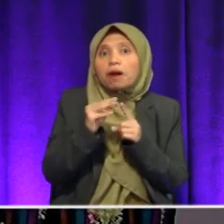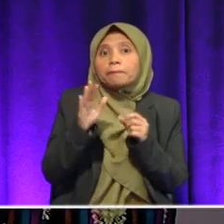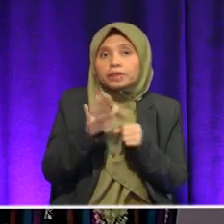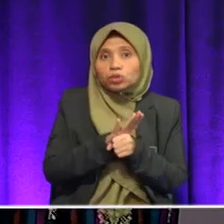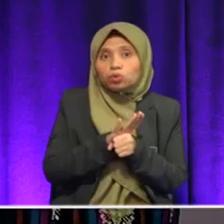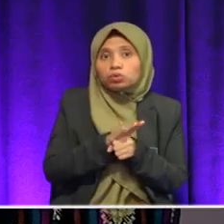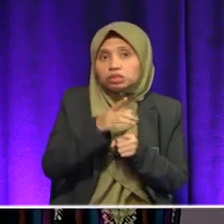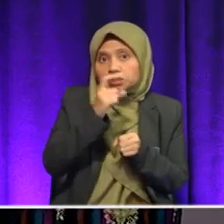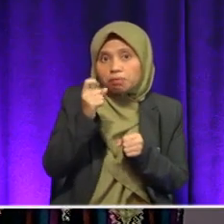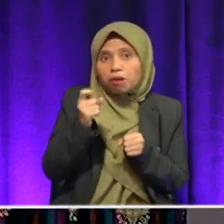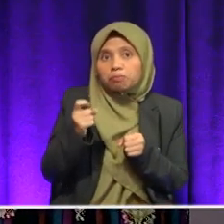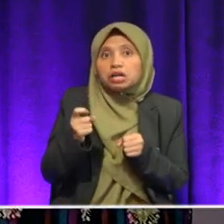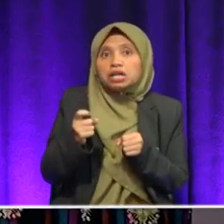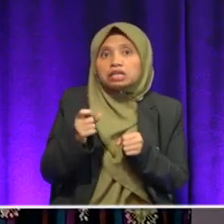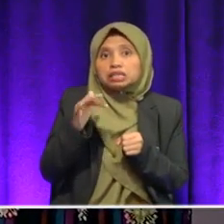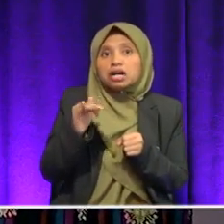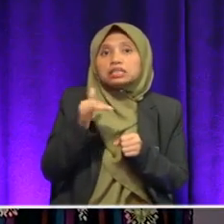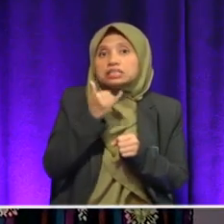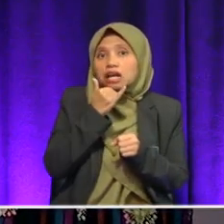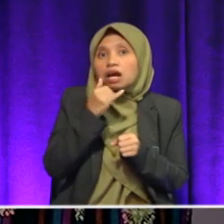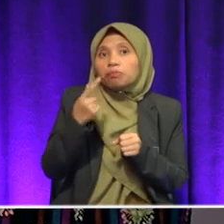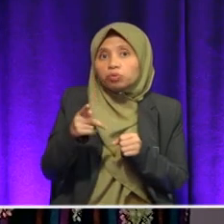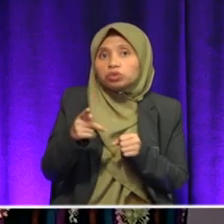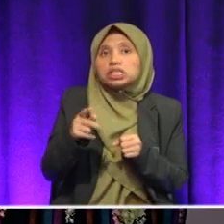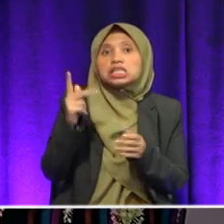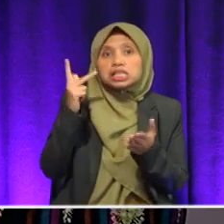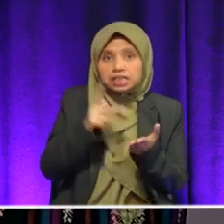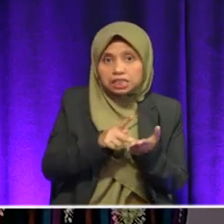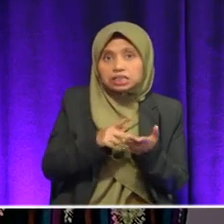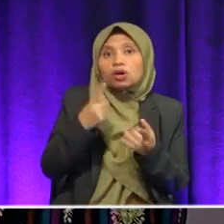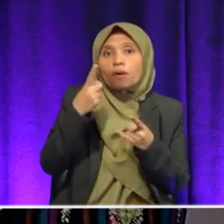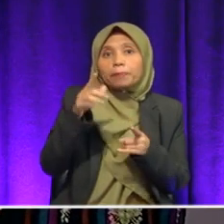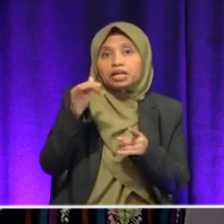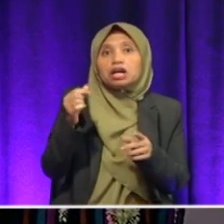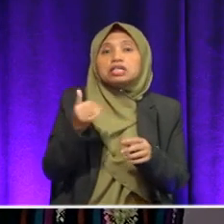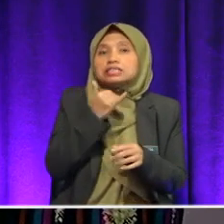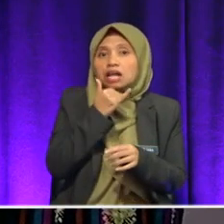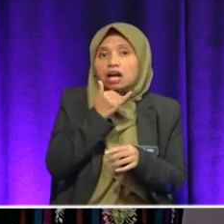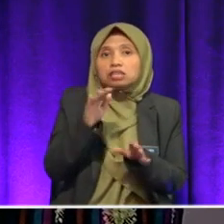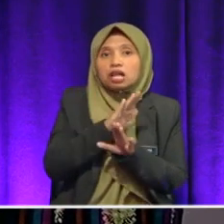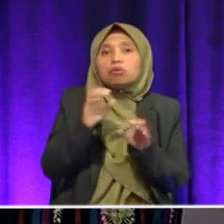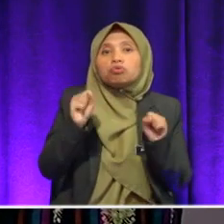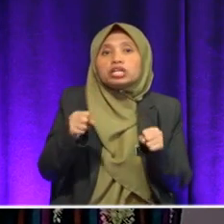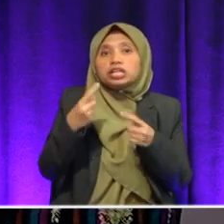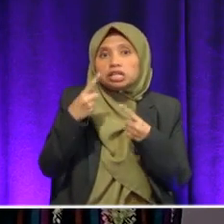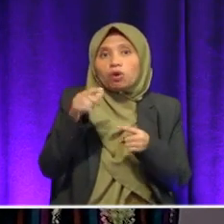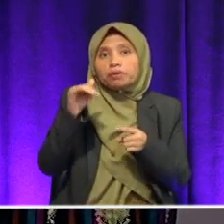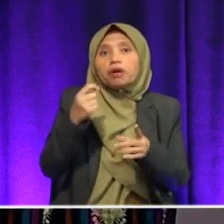4 jadi yang salah pun muridgetkan juga jawaban yang salah tapi jawaban betul